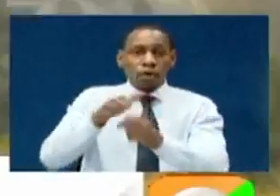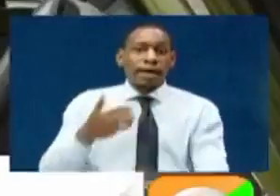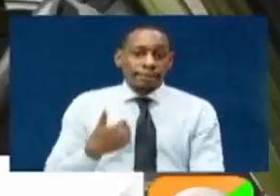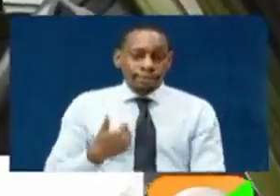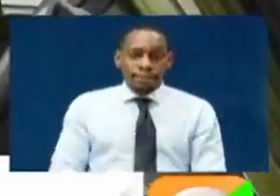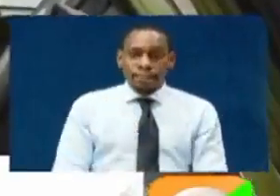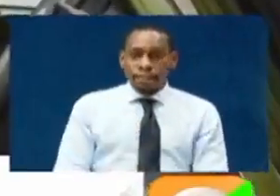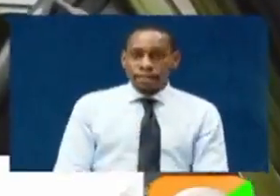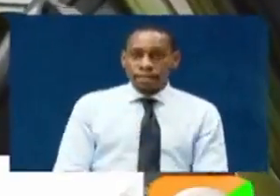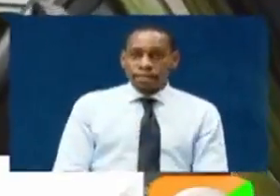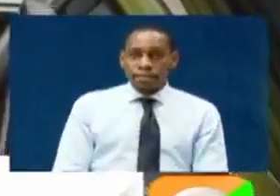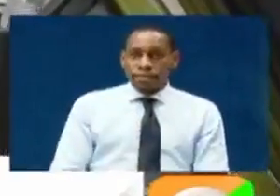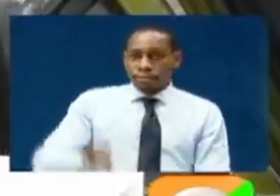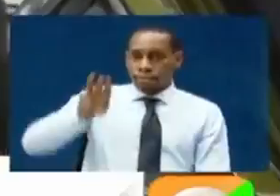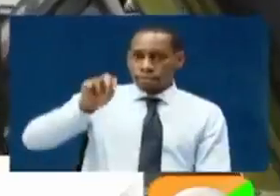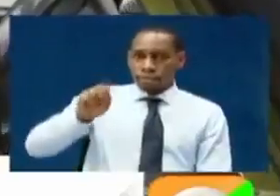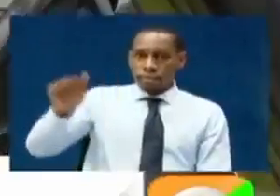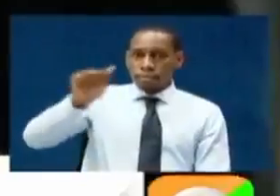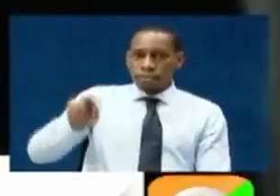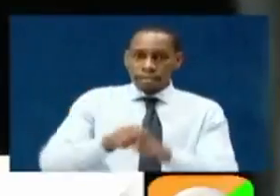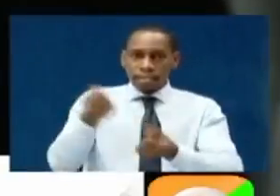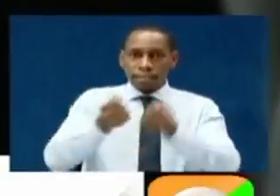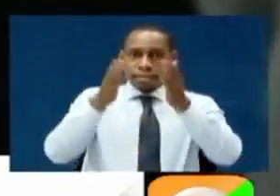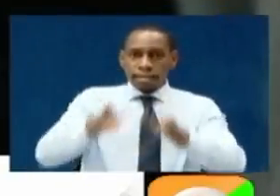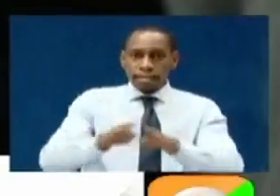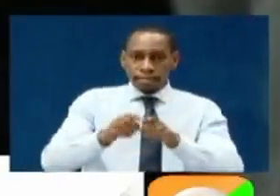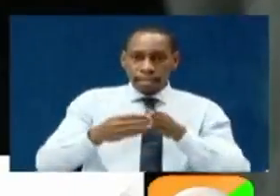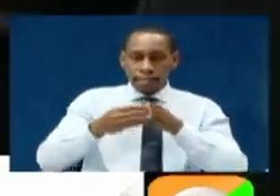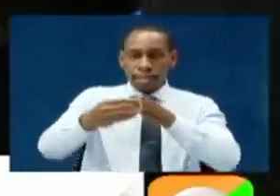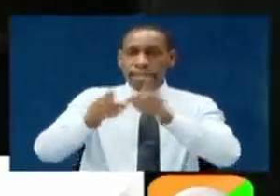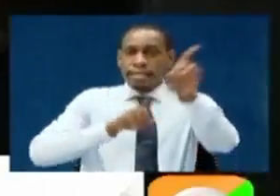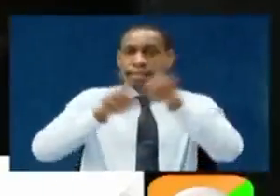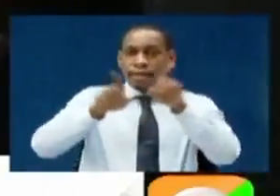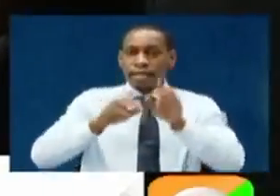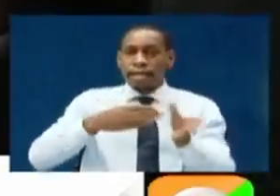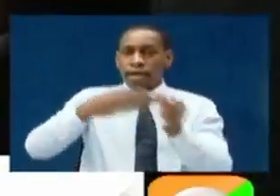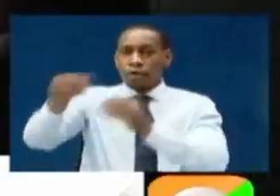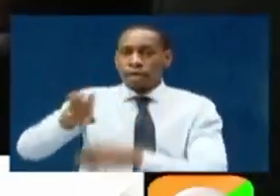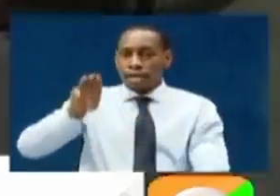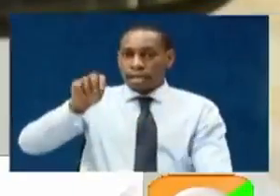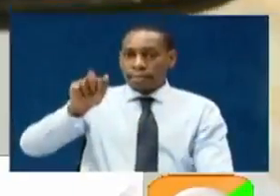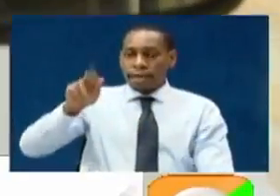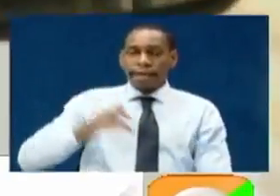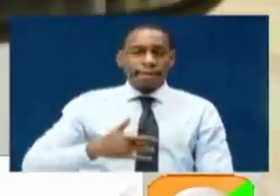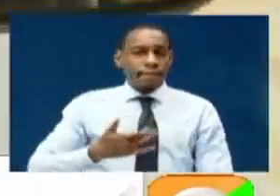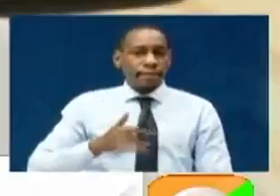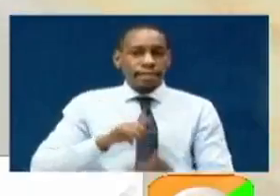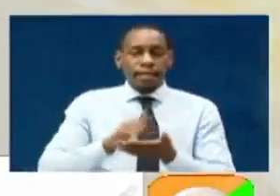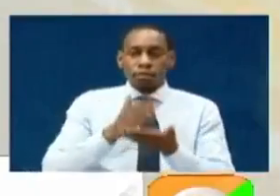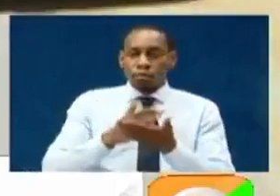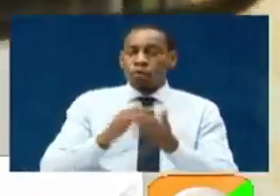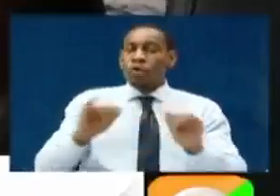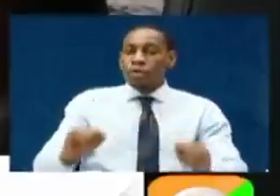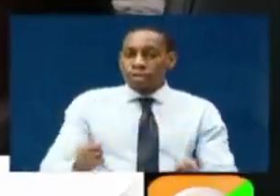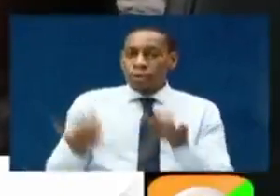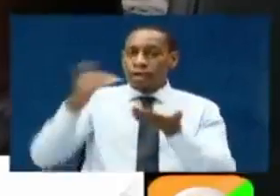COVID-19. Na Musa Mohamed Kidato ndiye dereva na mwelekezi wetu katika safari ya Mara. Kwake anahisi ni kama kazaliwa